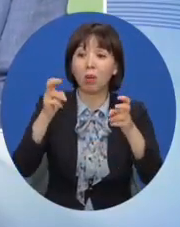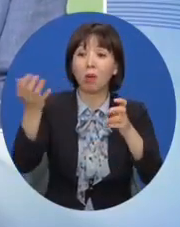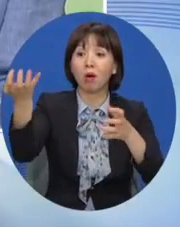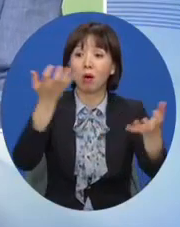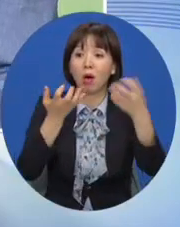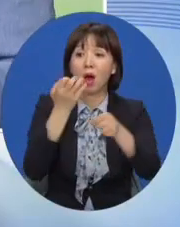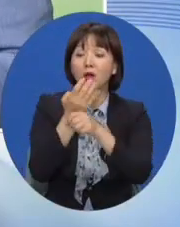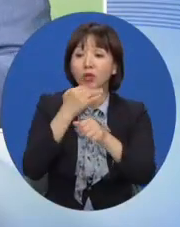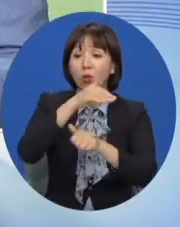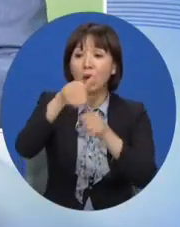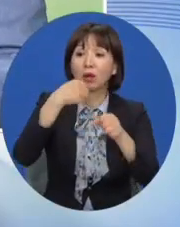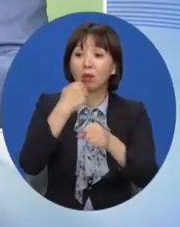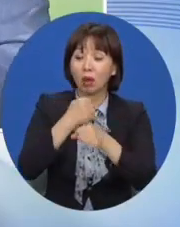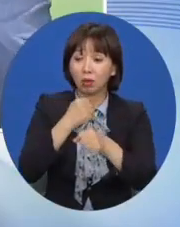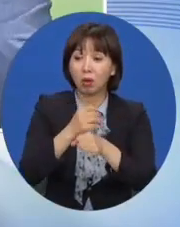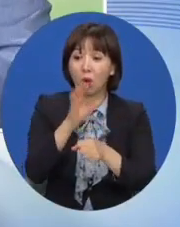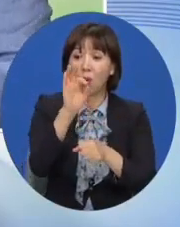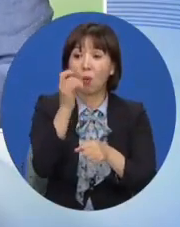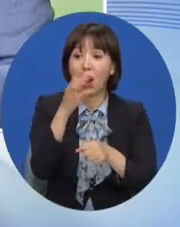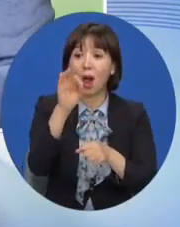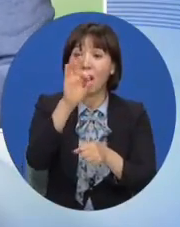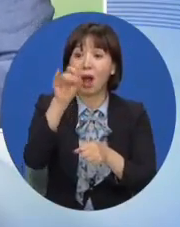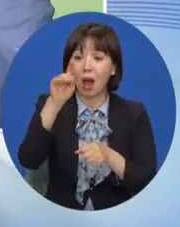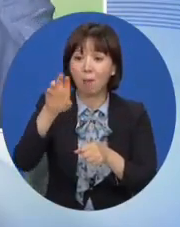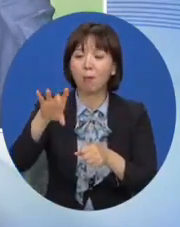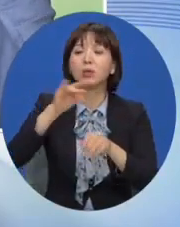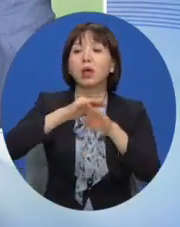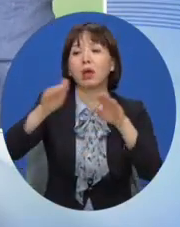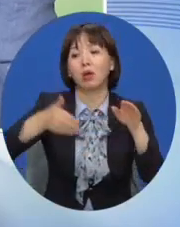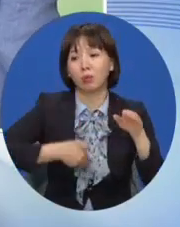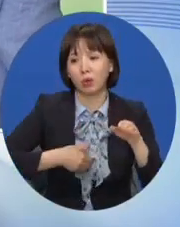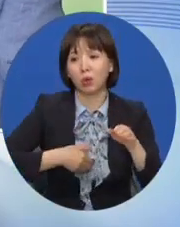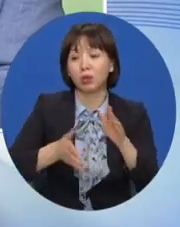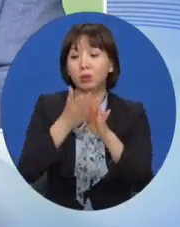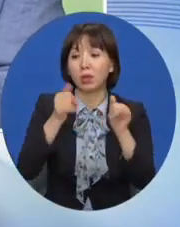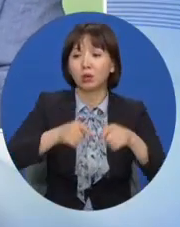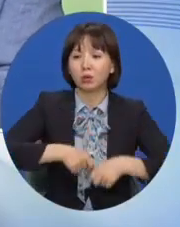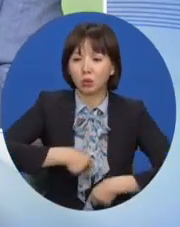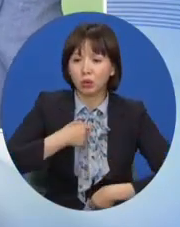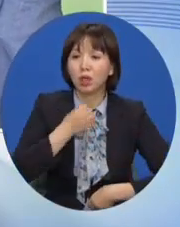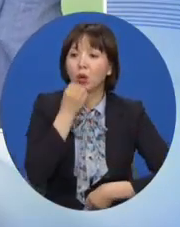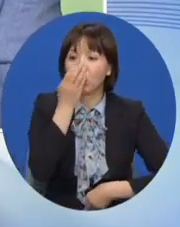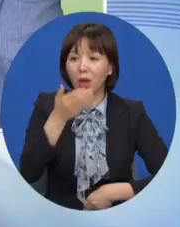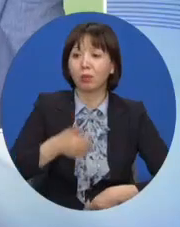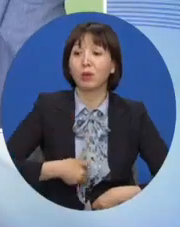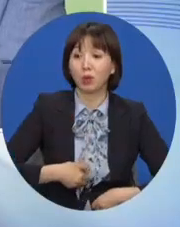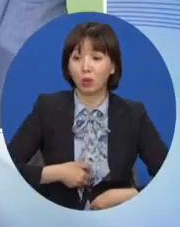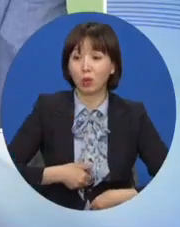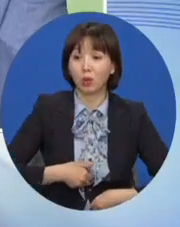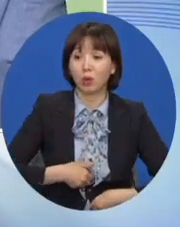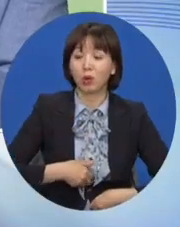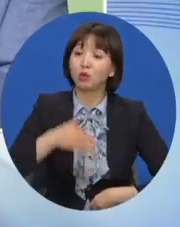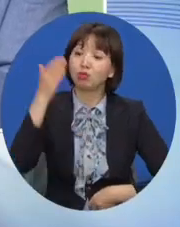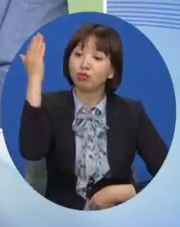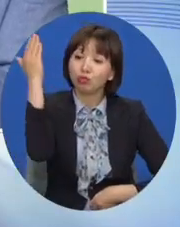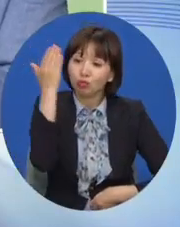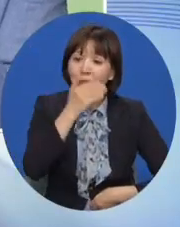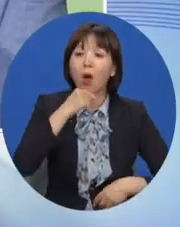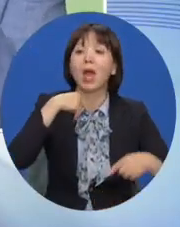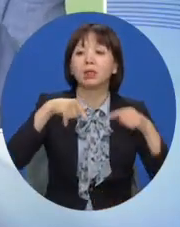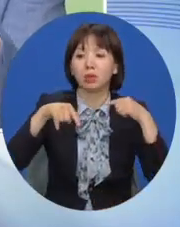되겠다. 왕암 폐기물 매립장부터 해결해야 됩니다. 시민들에게 솔직히 고백해야 됩니다. 이것이 투명한